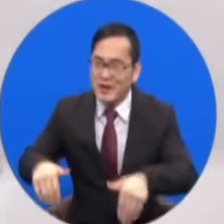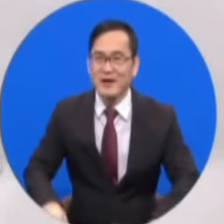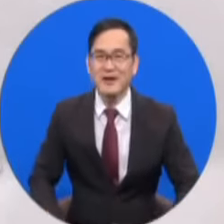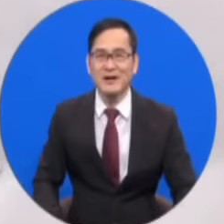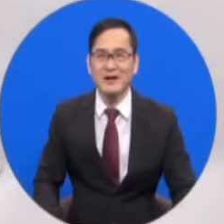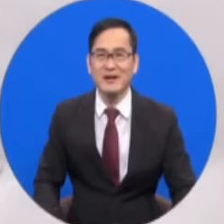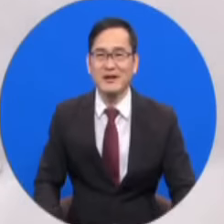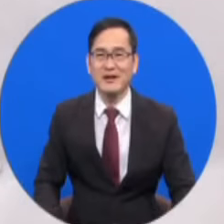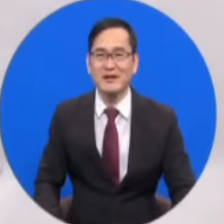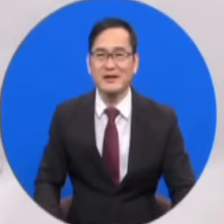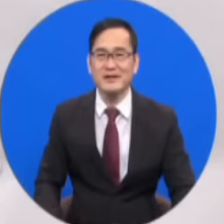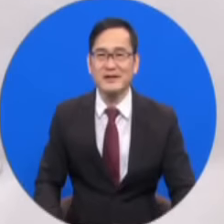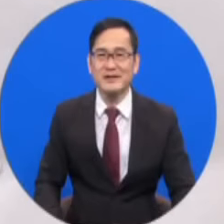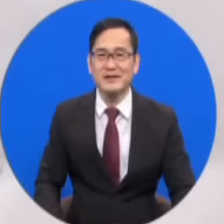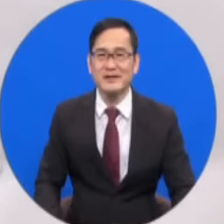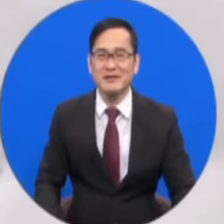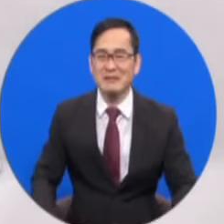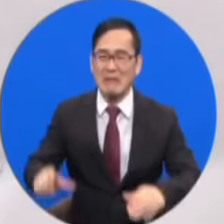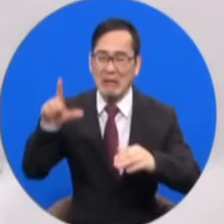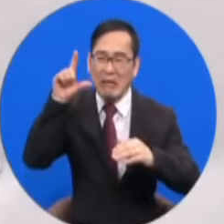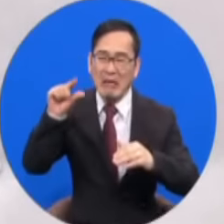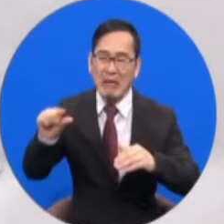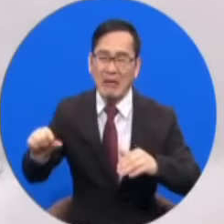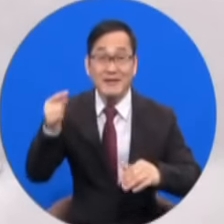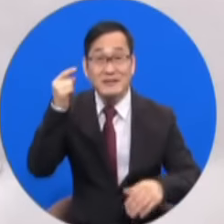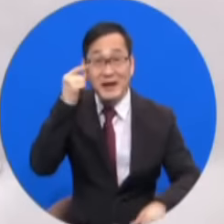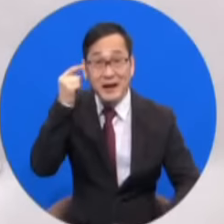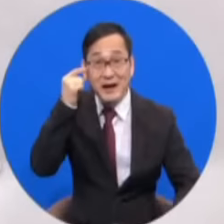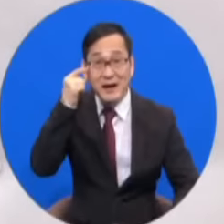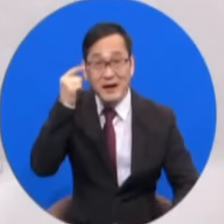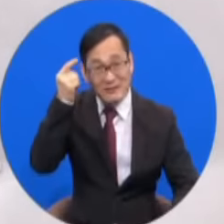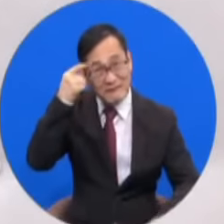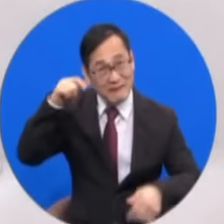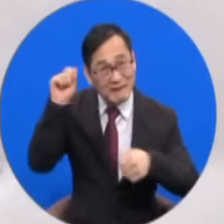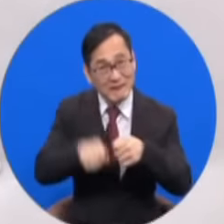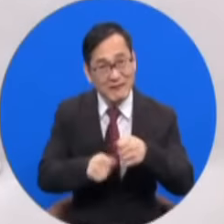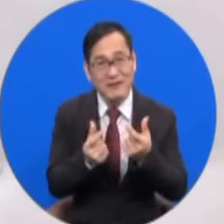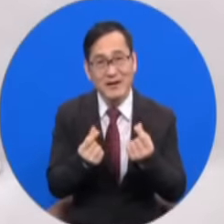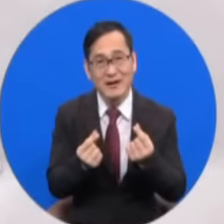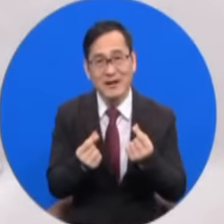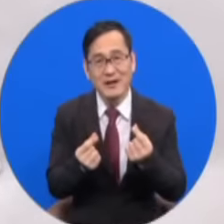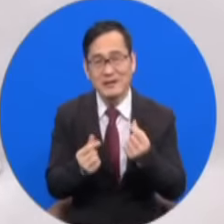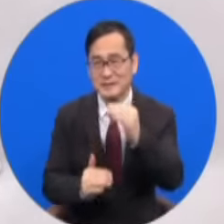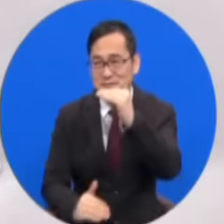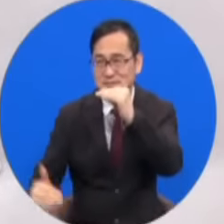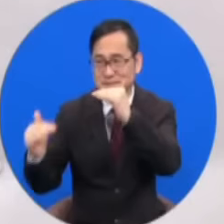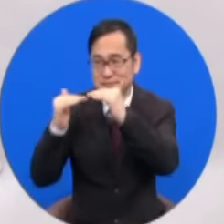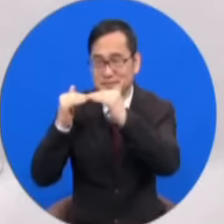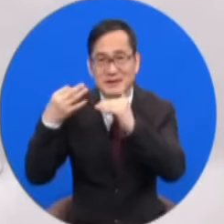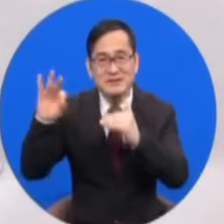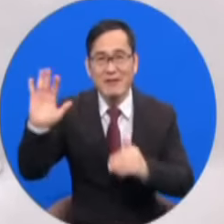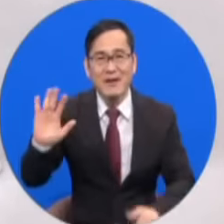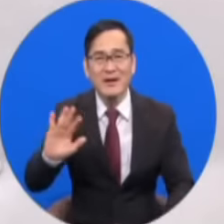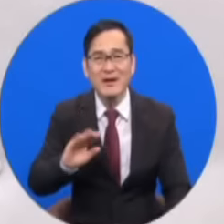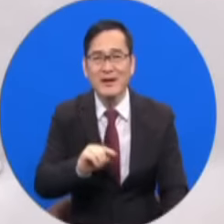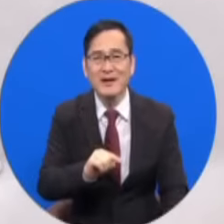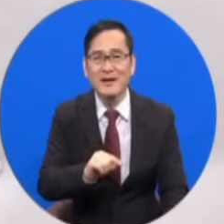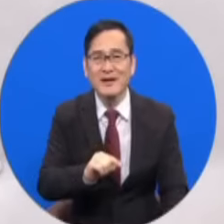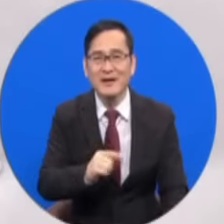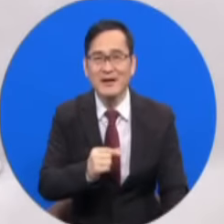비대위원장 이렇게 생각하는 지위에서 한치도 나가지 않았기 때문에 오늘 자리도 단독 뭐 회동이 그가